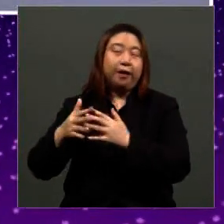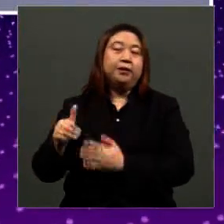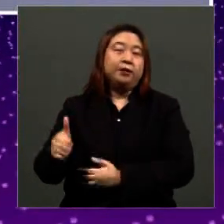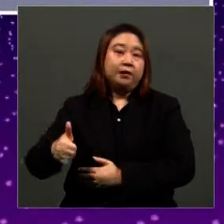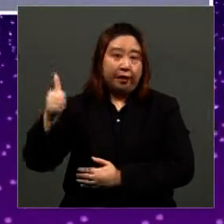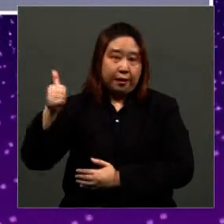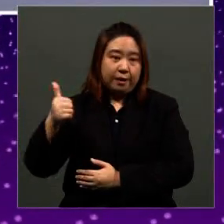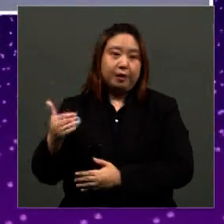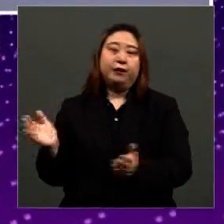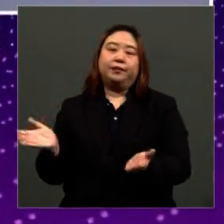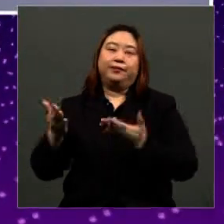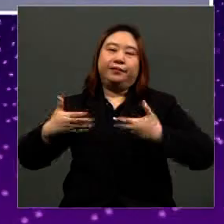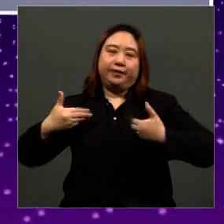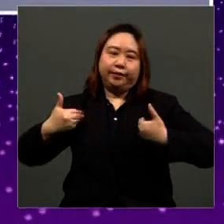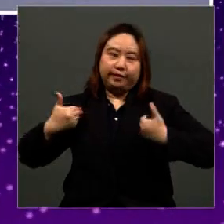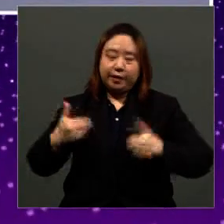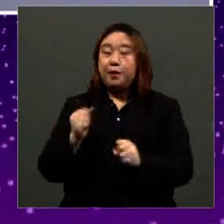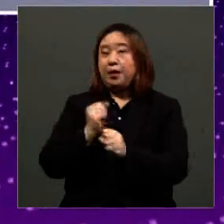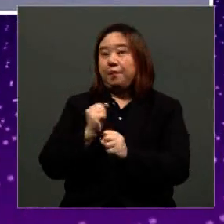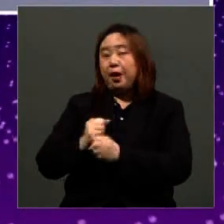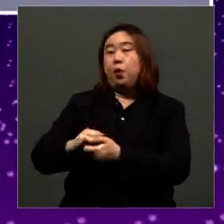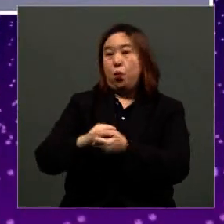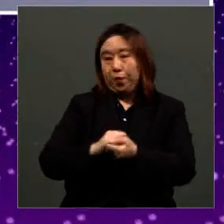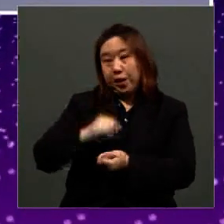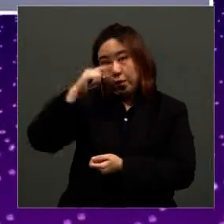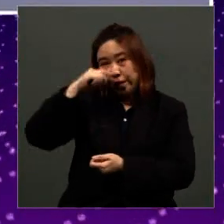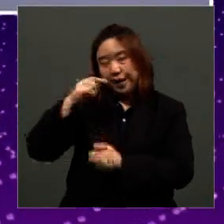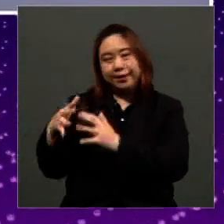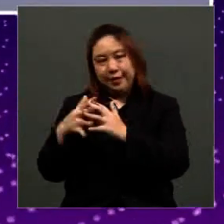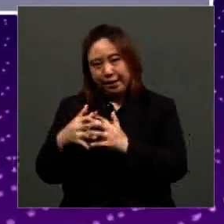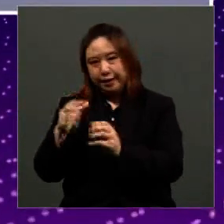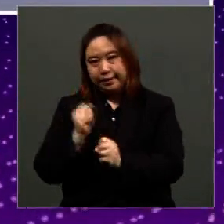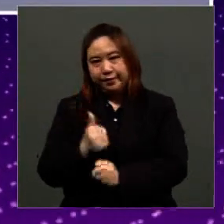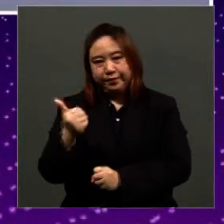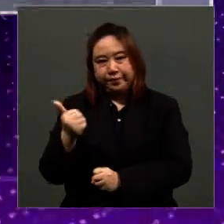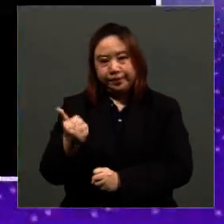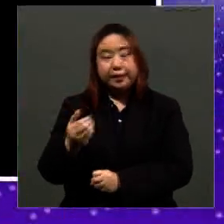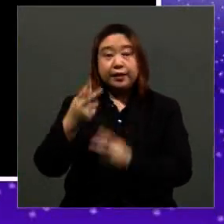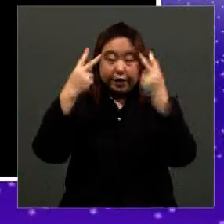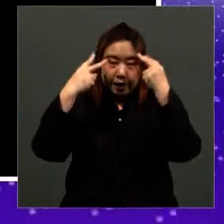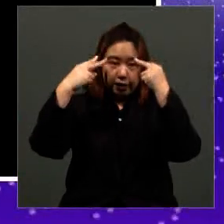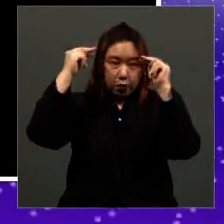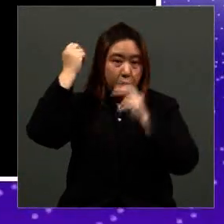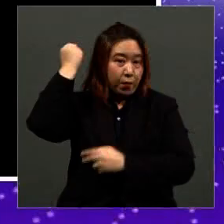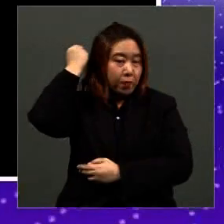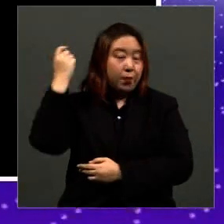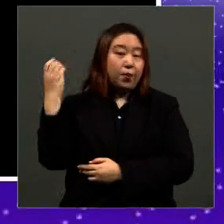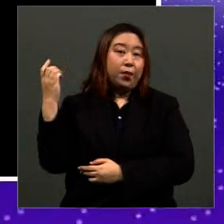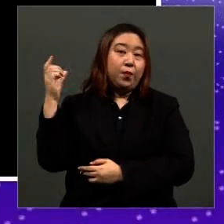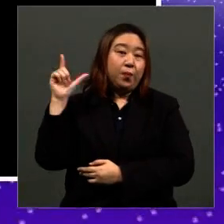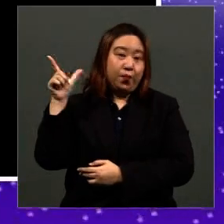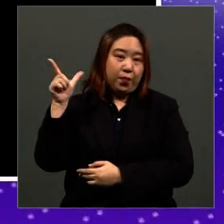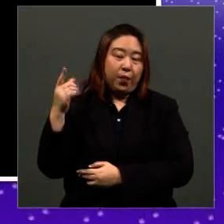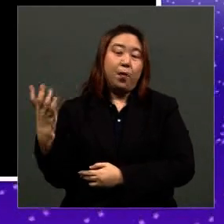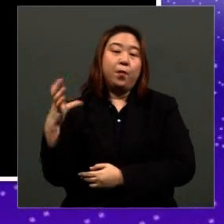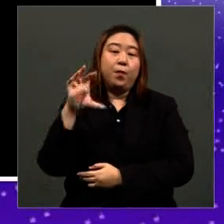งานร่วมและส่งเสริมความเป็นทมิตรระหว่างไทยและสหรัฐค่ะโดยนางสาวแพทองธาชินวัตรนายกรัฐมนตรีก็มีการโพสต์ xแสดงความยินดี